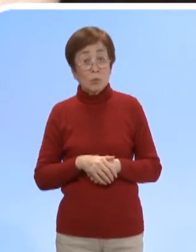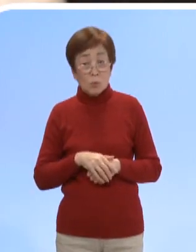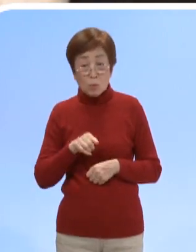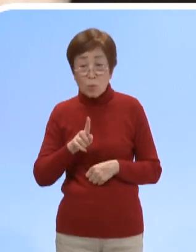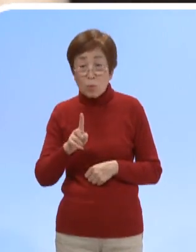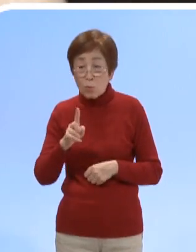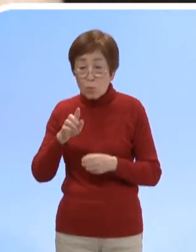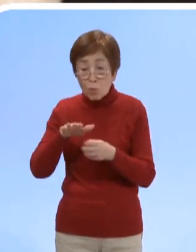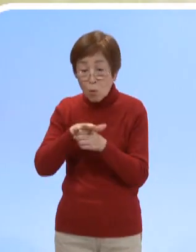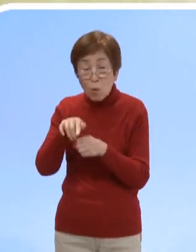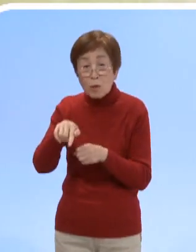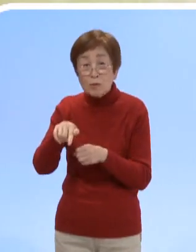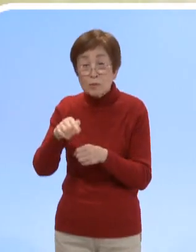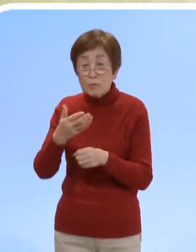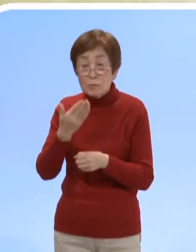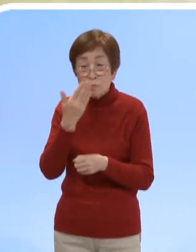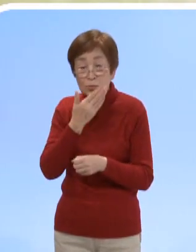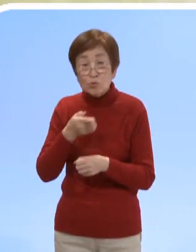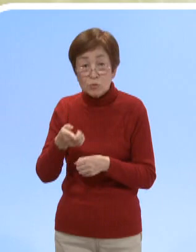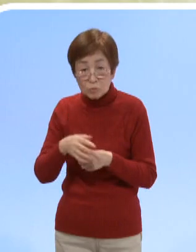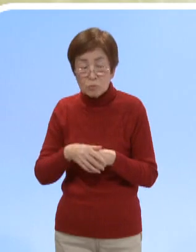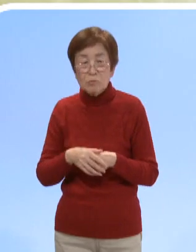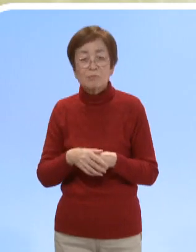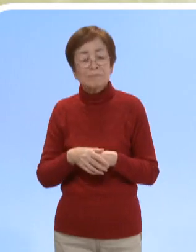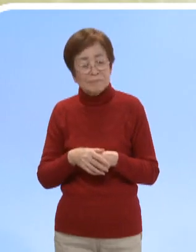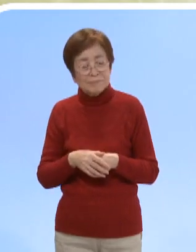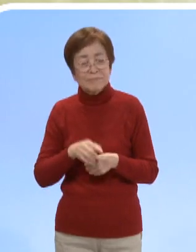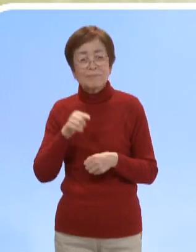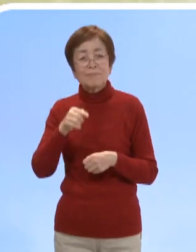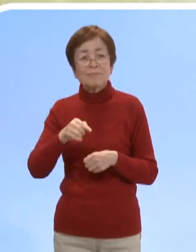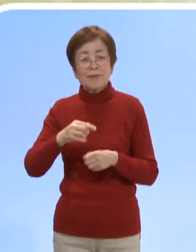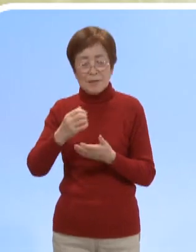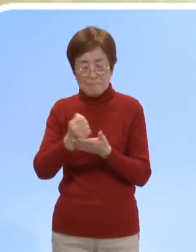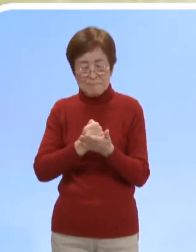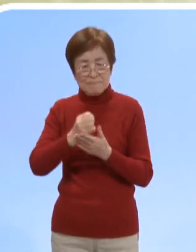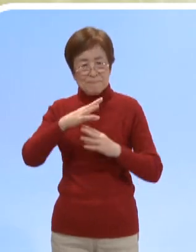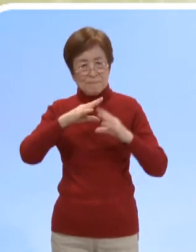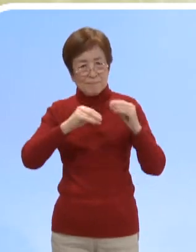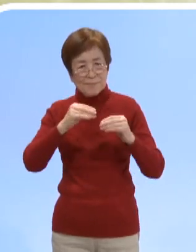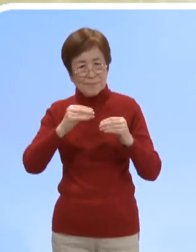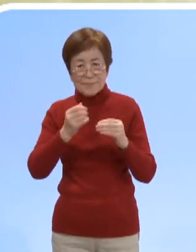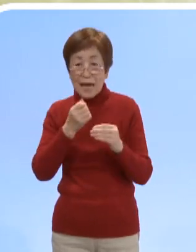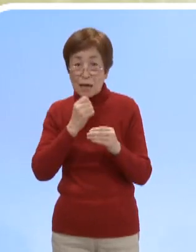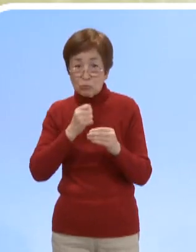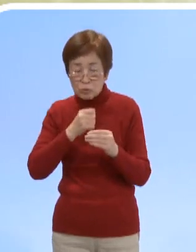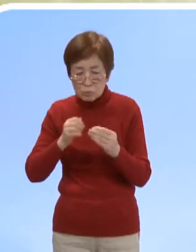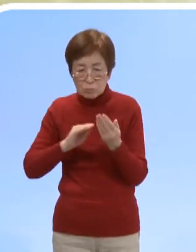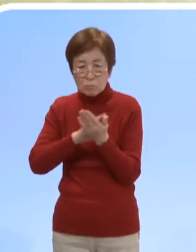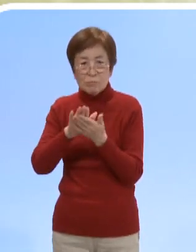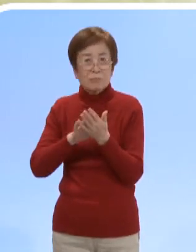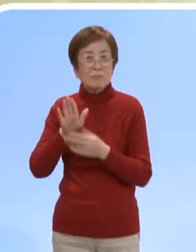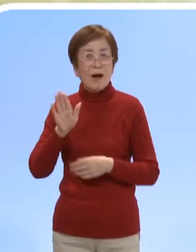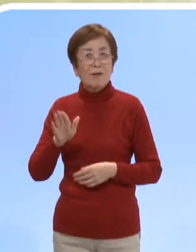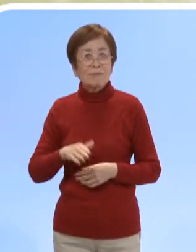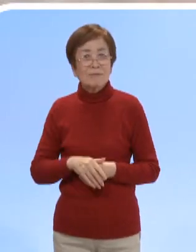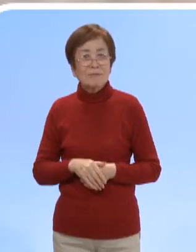ツは。スイーツ？ すりおろした山の芋をバニラアイスに絡めたデザートです。